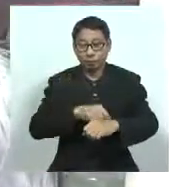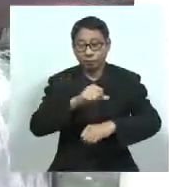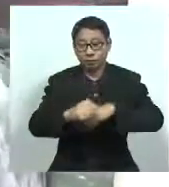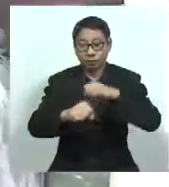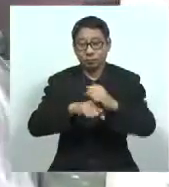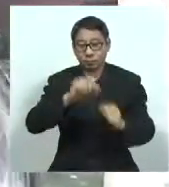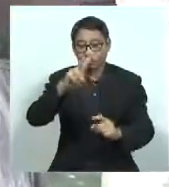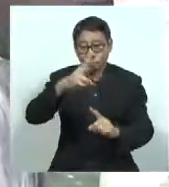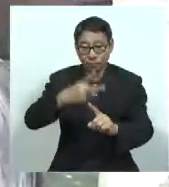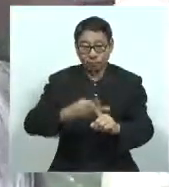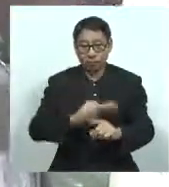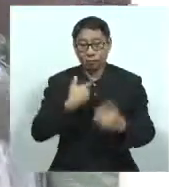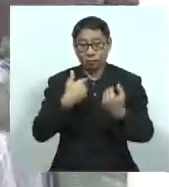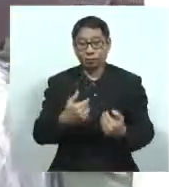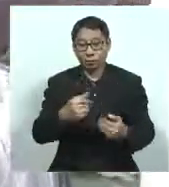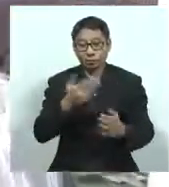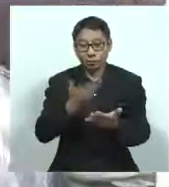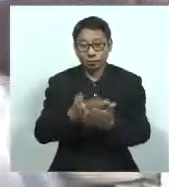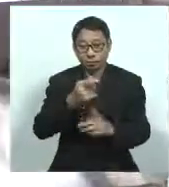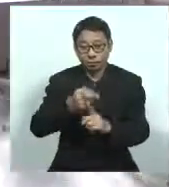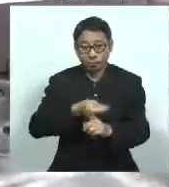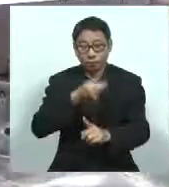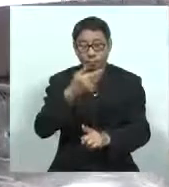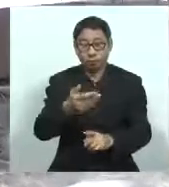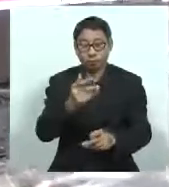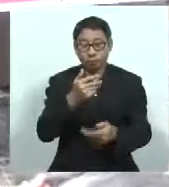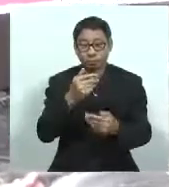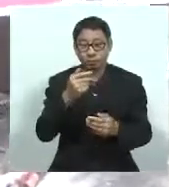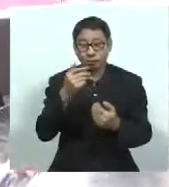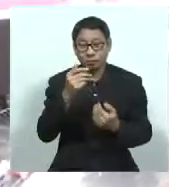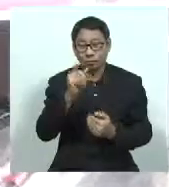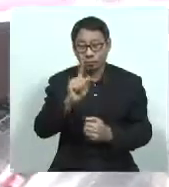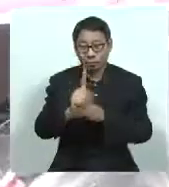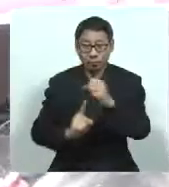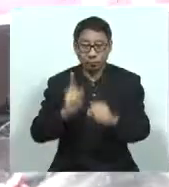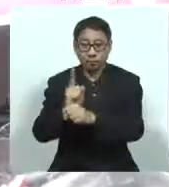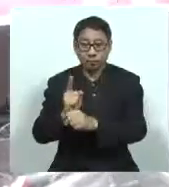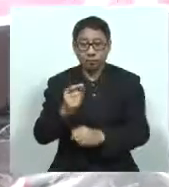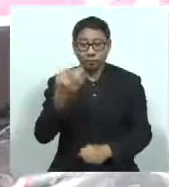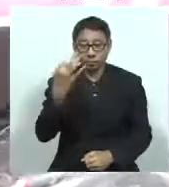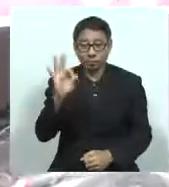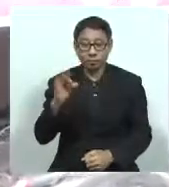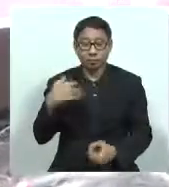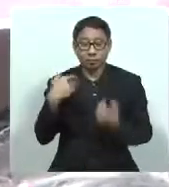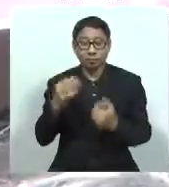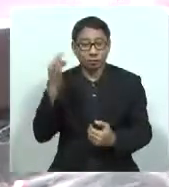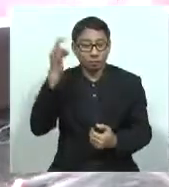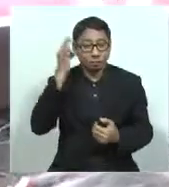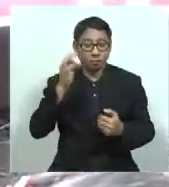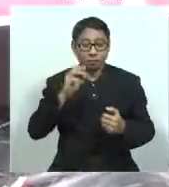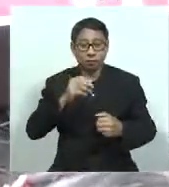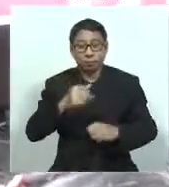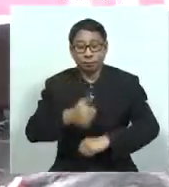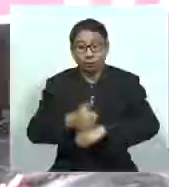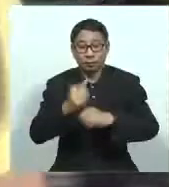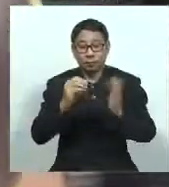ไม่เกิน2เดือนแล้วก็จะไม่เกิดค่าเช่าผู้ที่ได้รับผลกระทบเป็นเวลา1ปีด้วยค่ะไปฟังเสียงท่านผู้ว่ากรุงเทพมหานคร